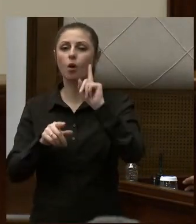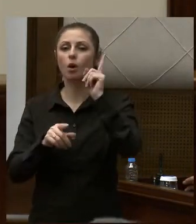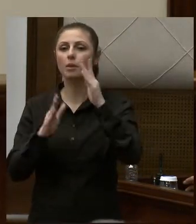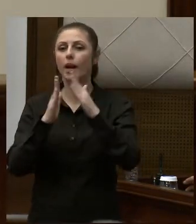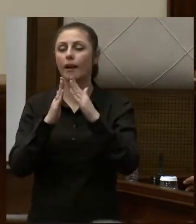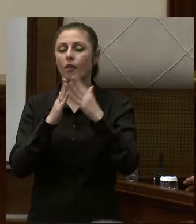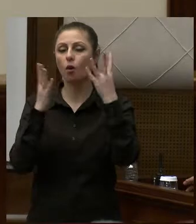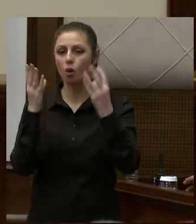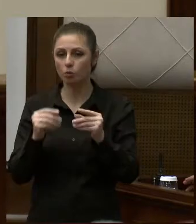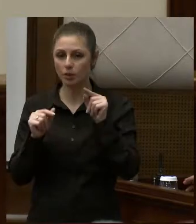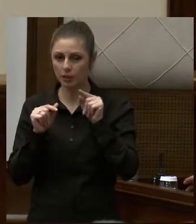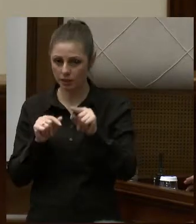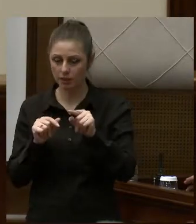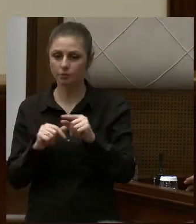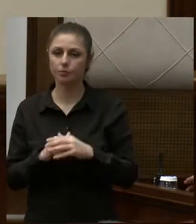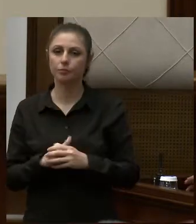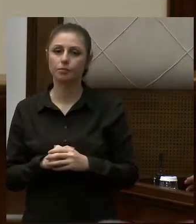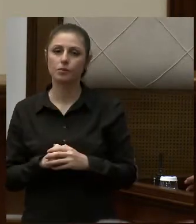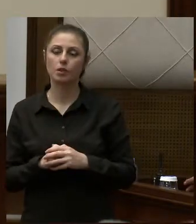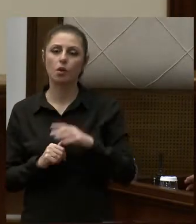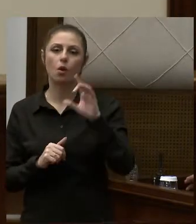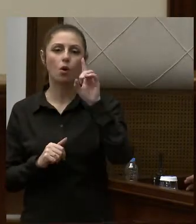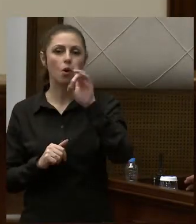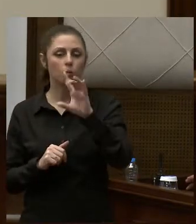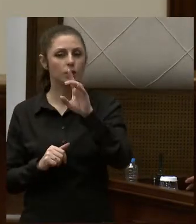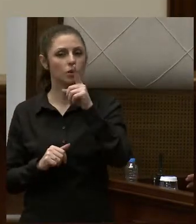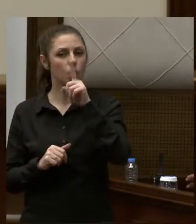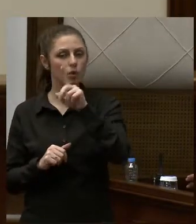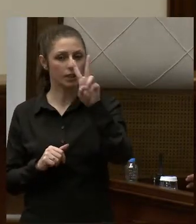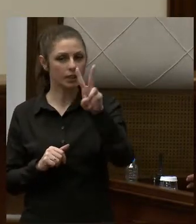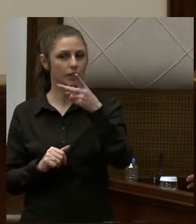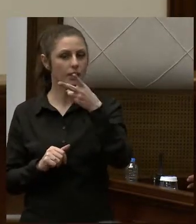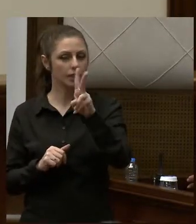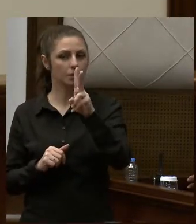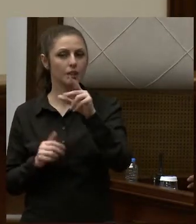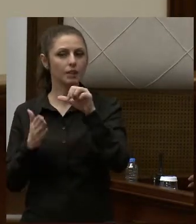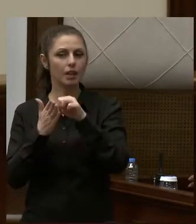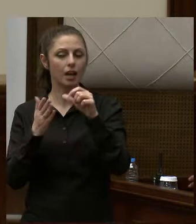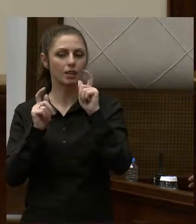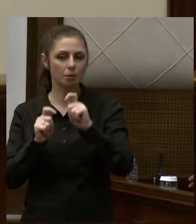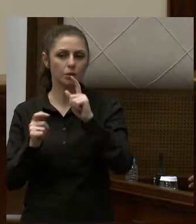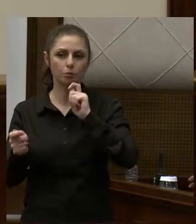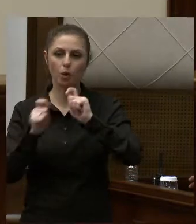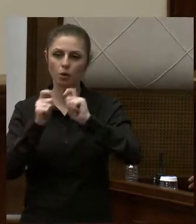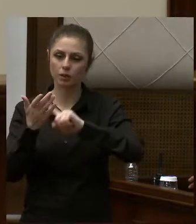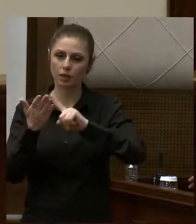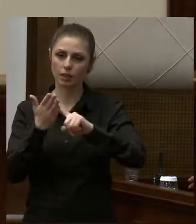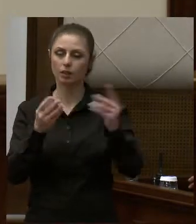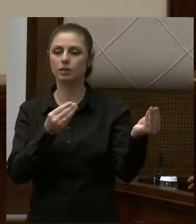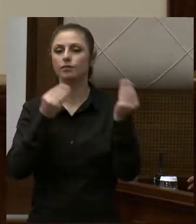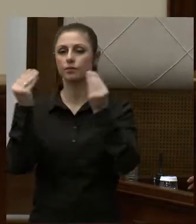İstanbul Valiliği İl Milli Eğitim Müdürlüğü'ne 15-12-2000 tarihli yapılan protokolle tahsis